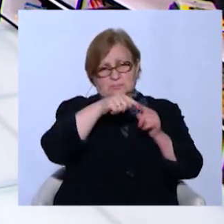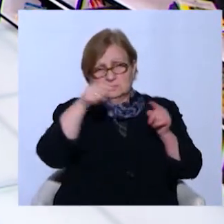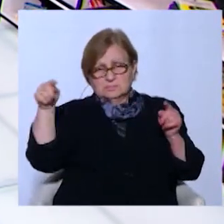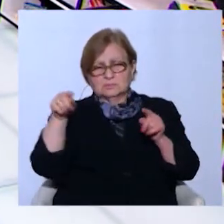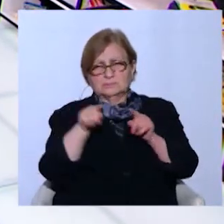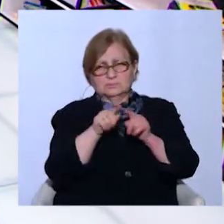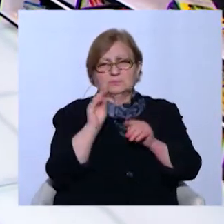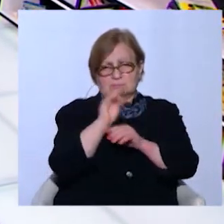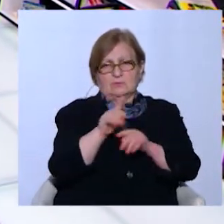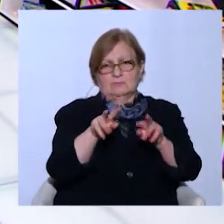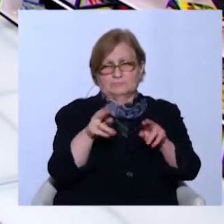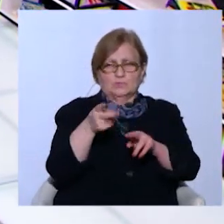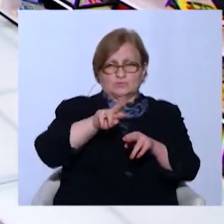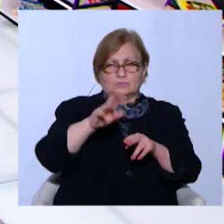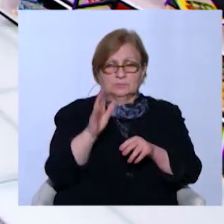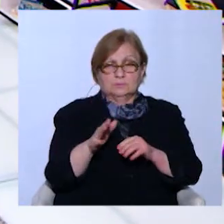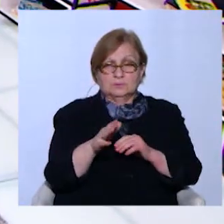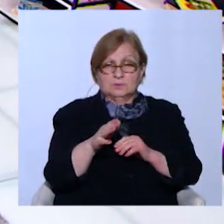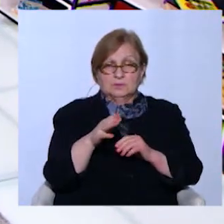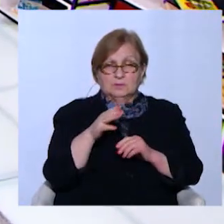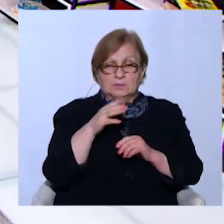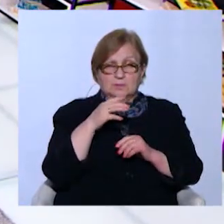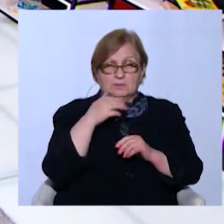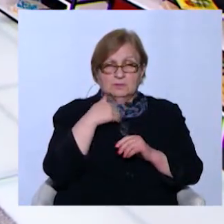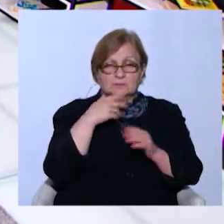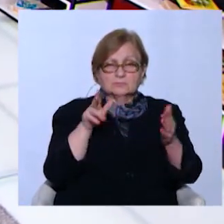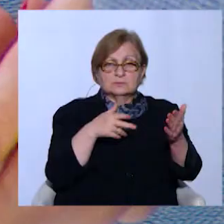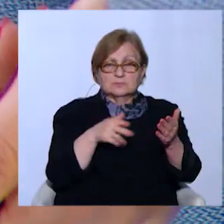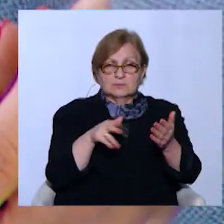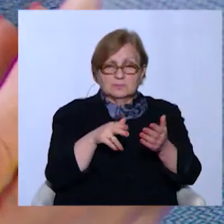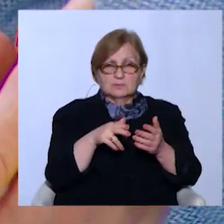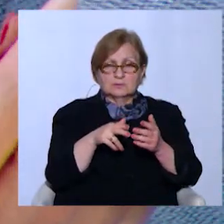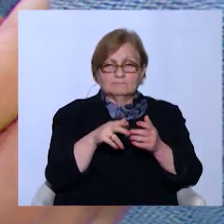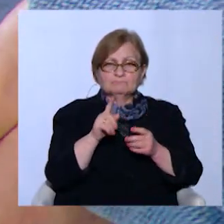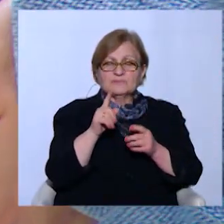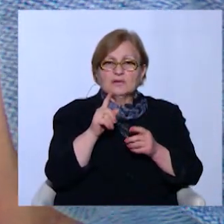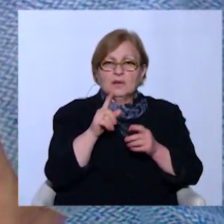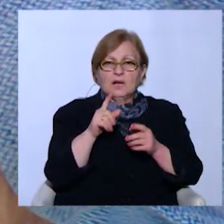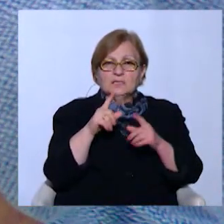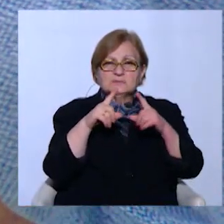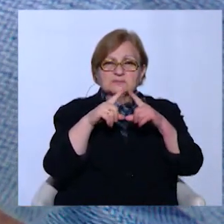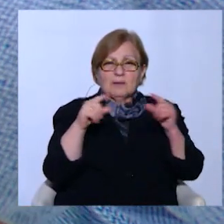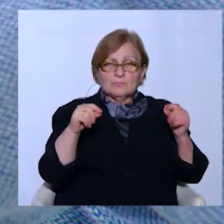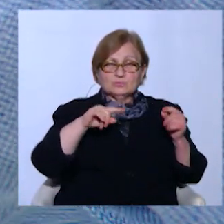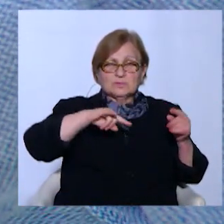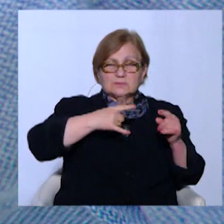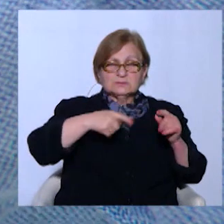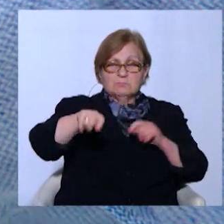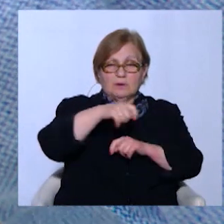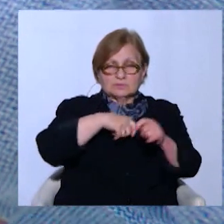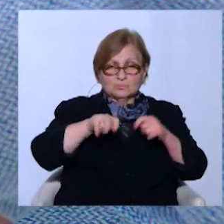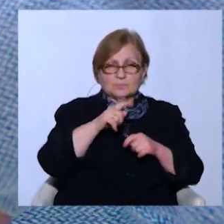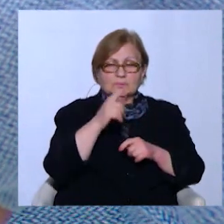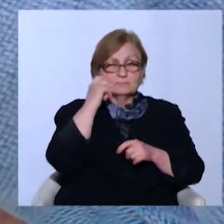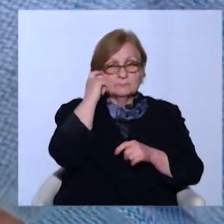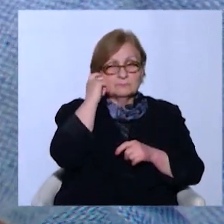მედიანაც. ეხლა დავწეროთ ჩვენ. ჩვენ ვიცით, რომ მაშინ ახლა გამოვიანგაშოთ, რას უდრის სამკუთხედი. ესი ფართობი A